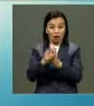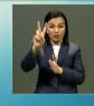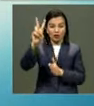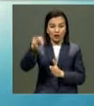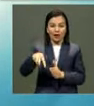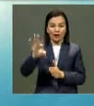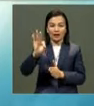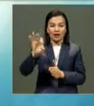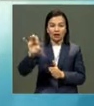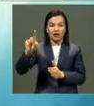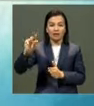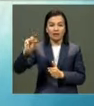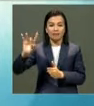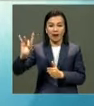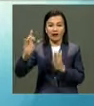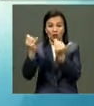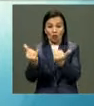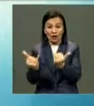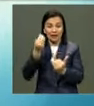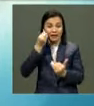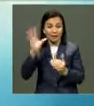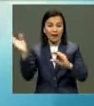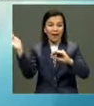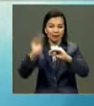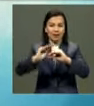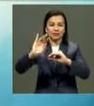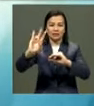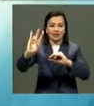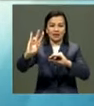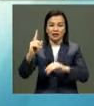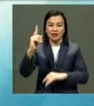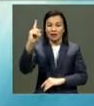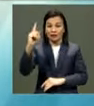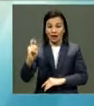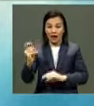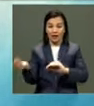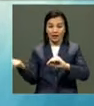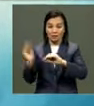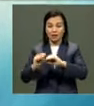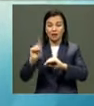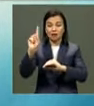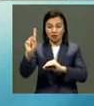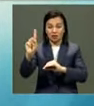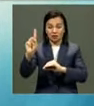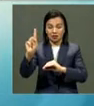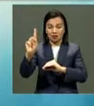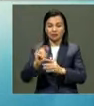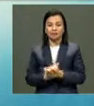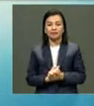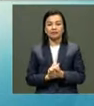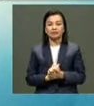2928รายเพิ่มขึ้นในวันนี้ 7รายเสียชีวิตเพิ่มขึ้นอีก 1